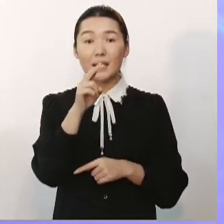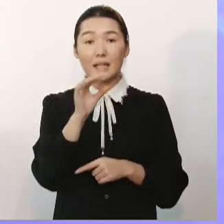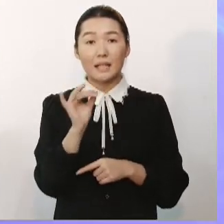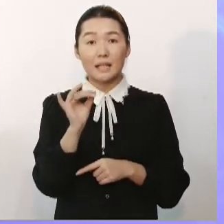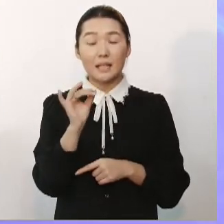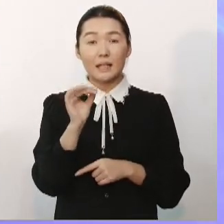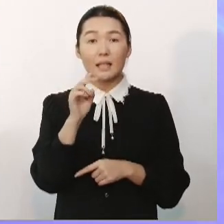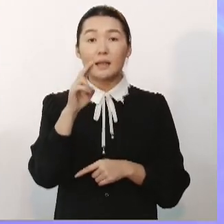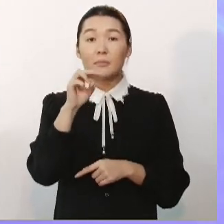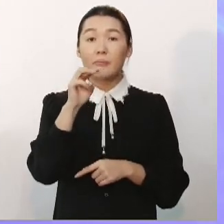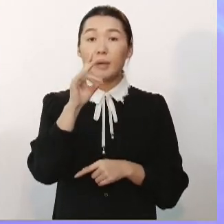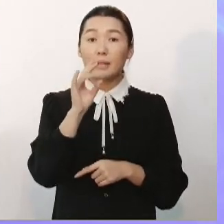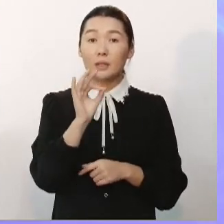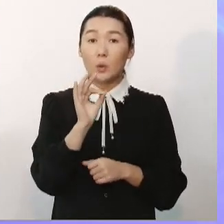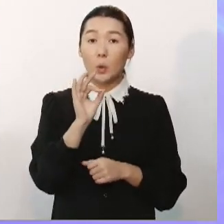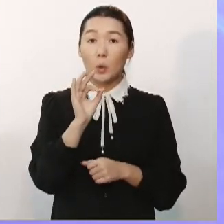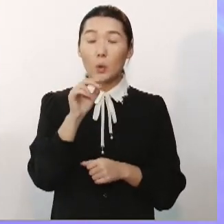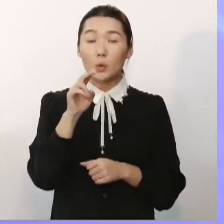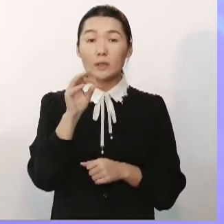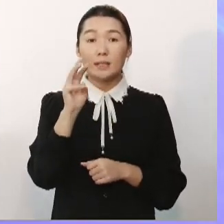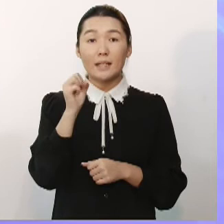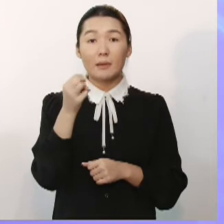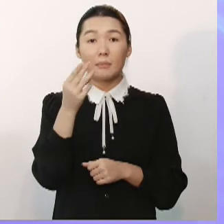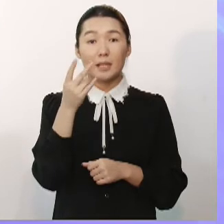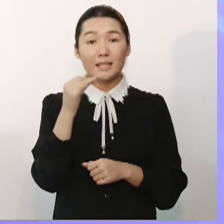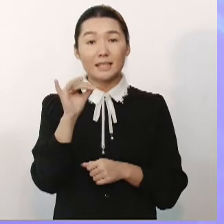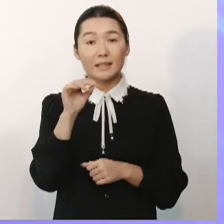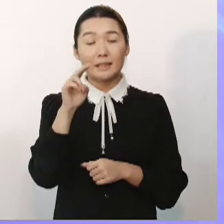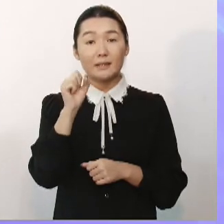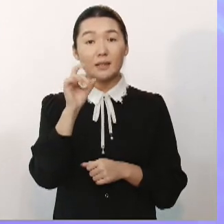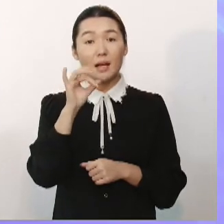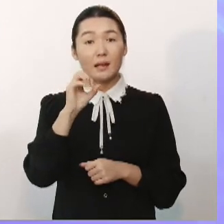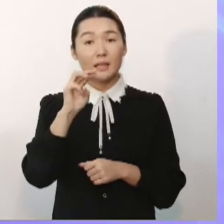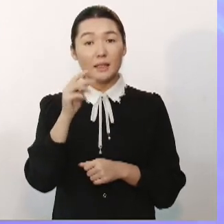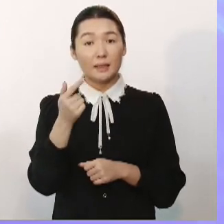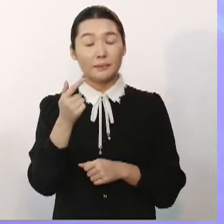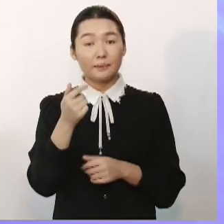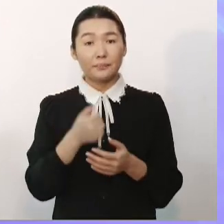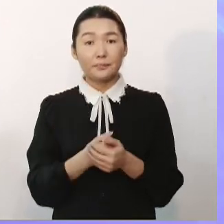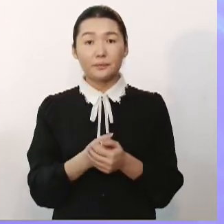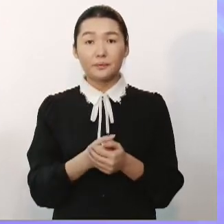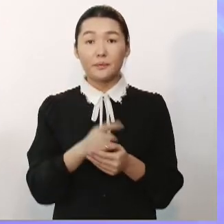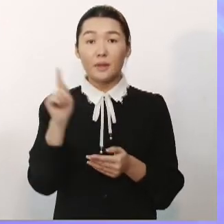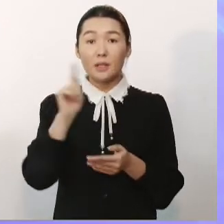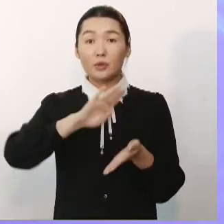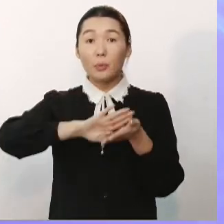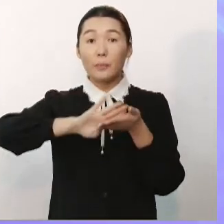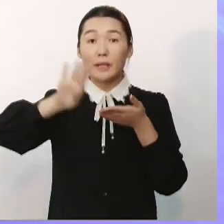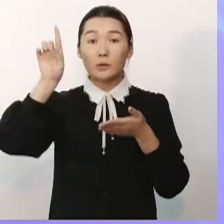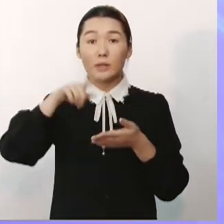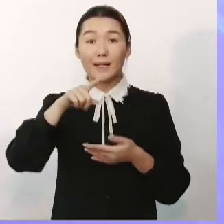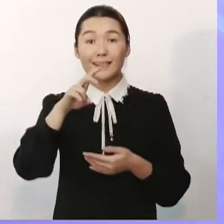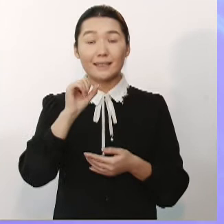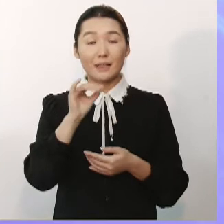«пятно», «домашний», «дарить». Так, чтобы безударный гласный оказался